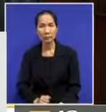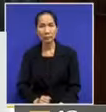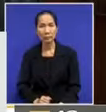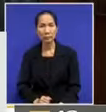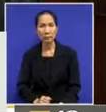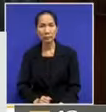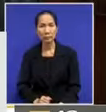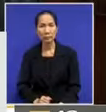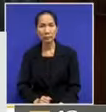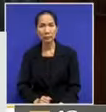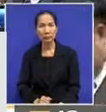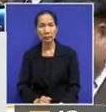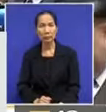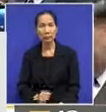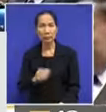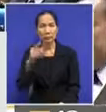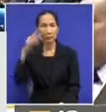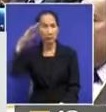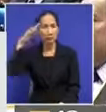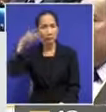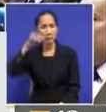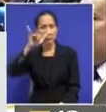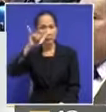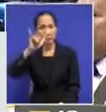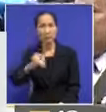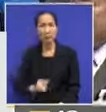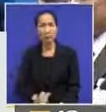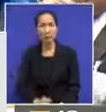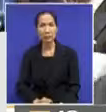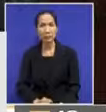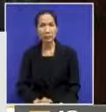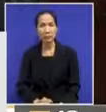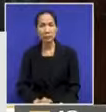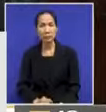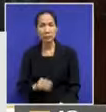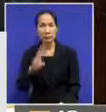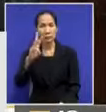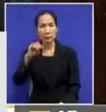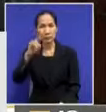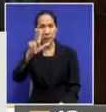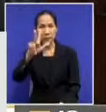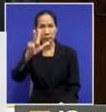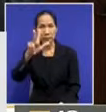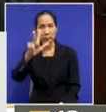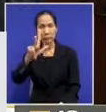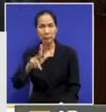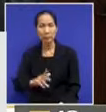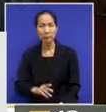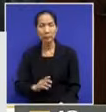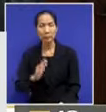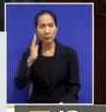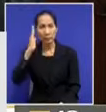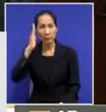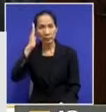าง พลเอกประยุทธ์จันทร์โอชาครับ 63นายจตุพ